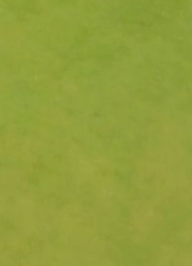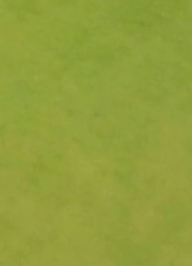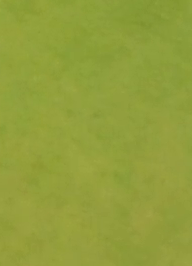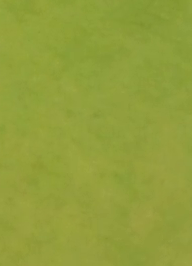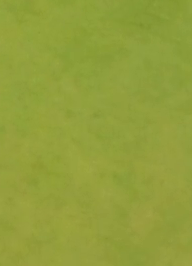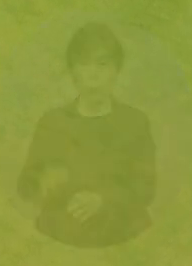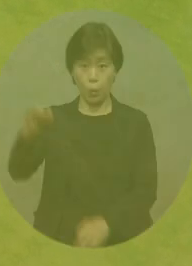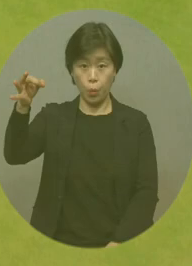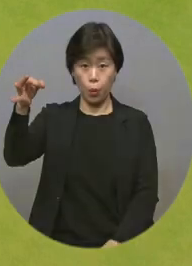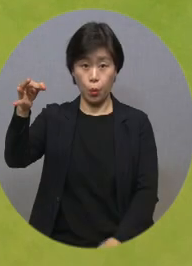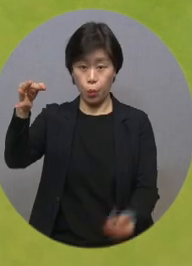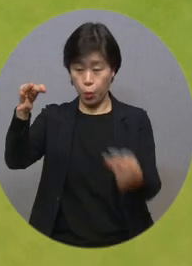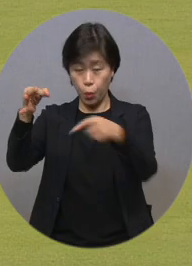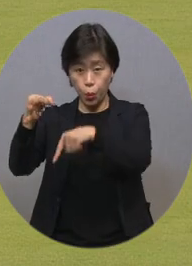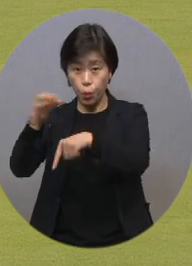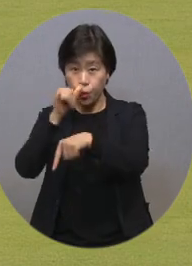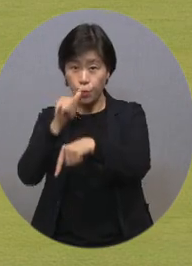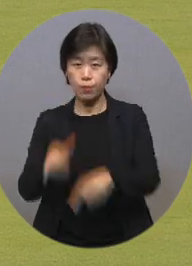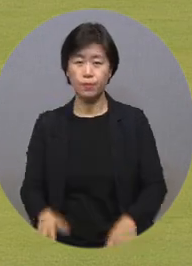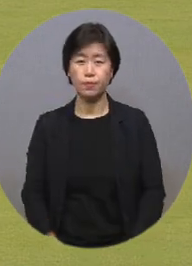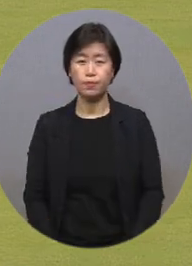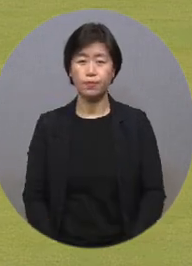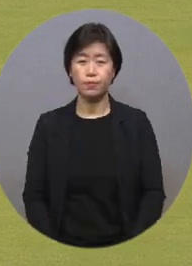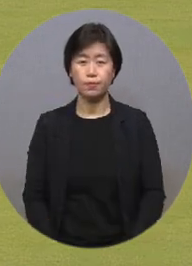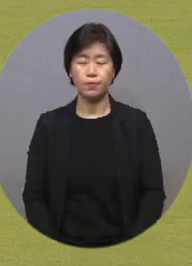나이스! 와! 나이스 파!